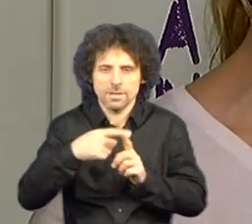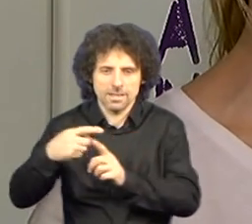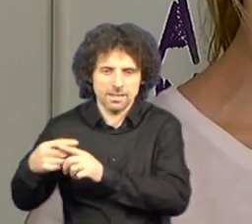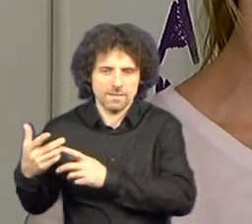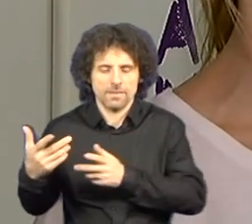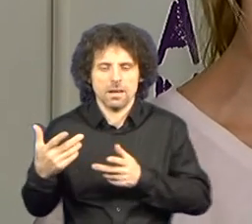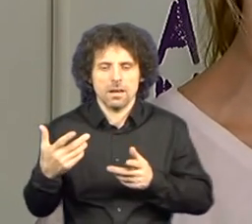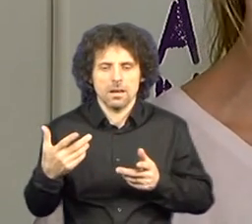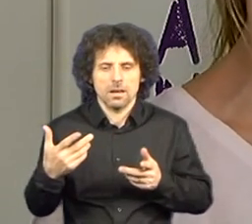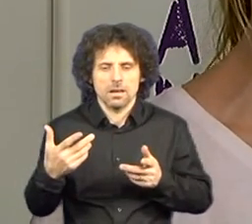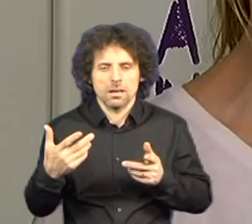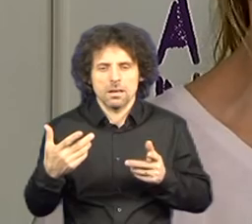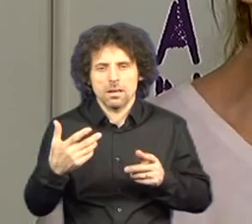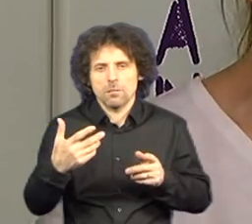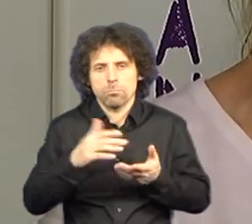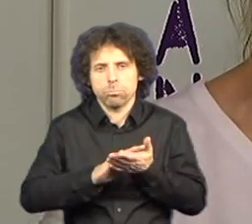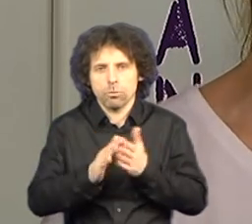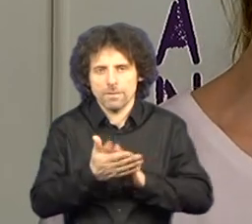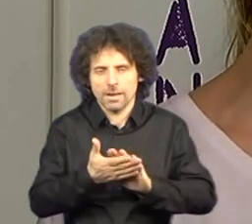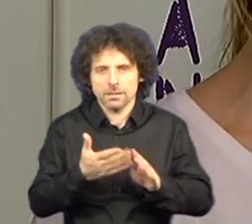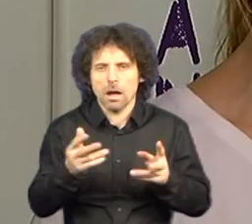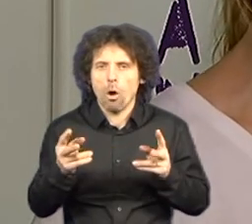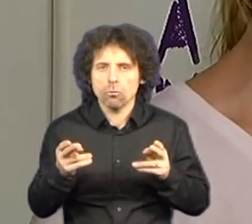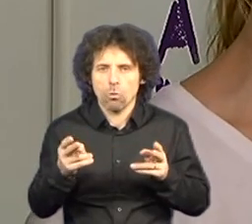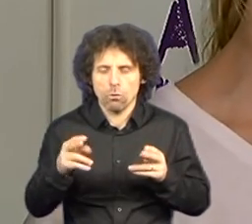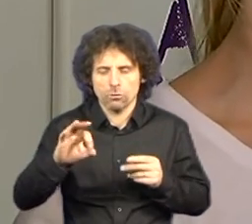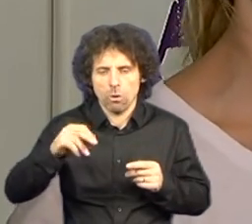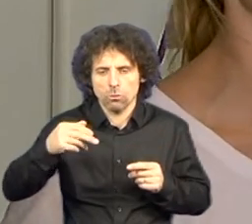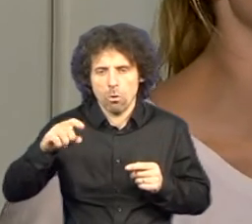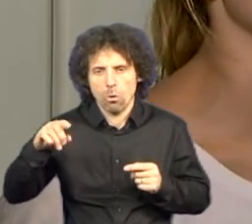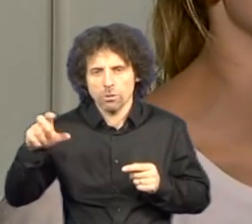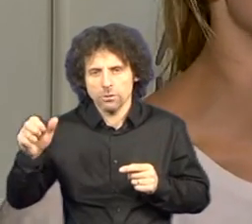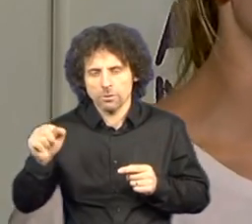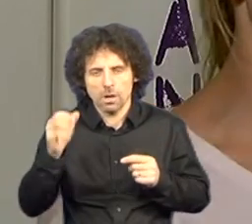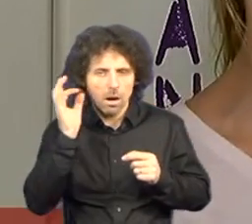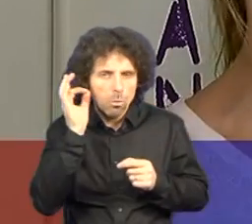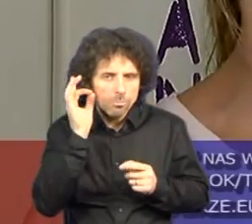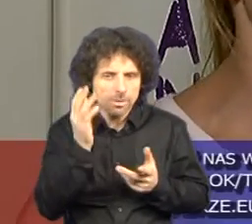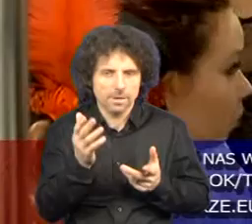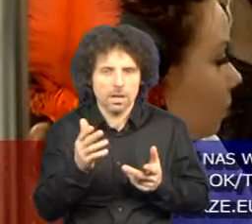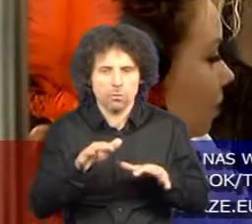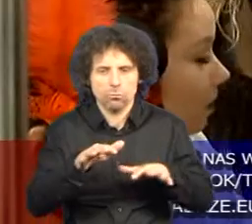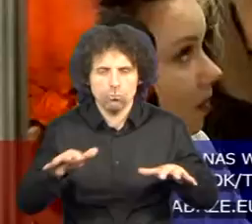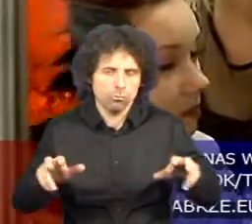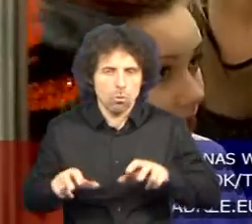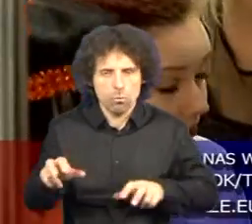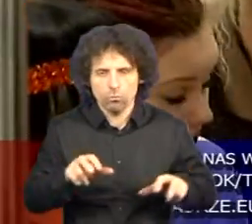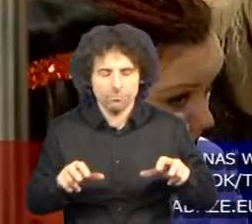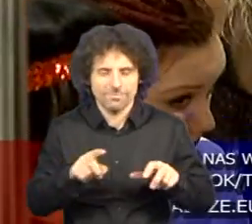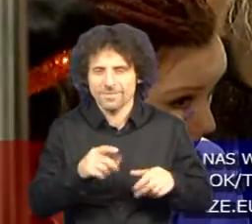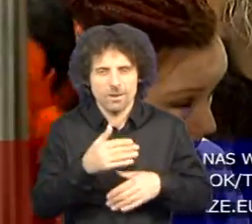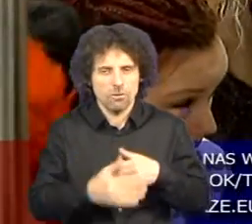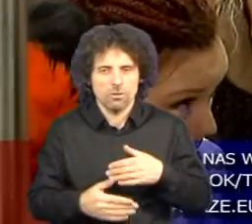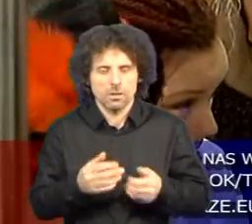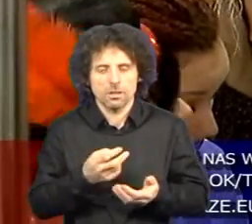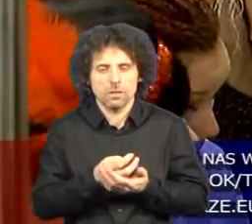profilaktyki onkologicznej, takiej kobiecej z dużą ilością różów. Ale to nie koniec.